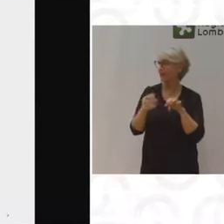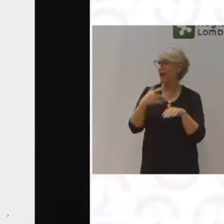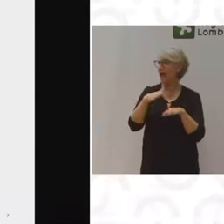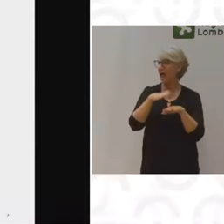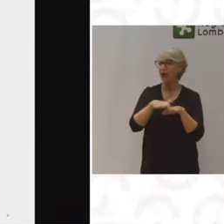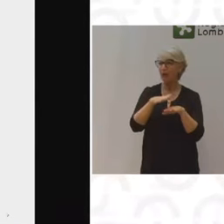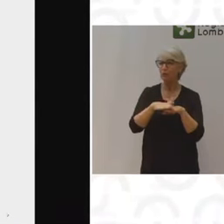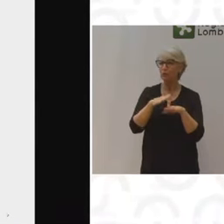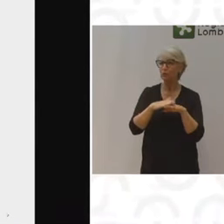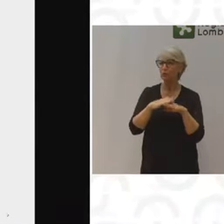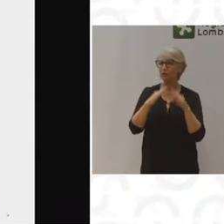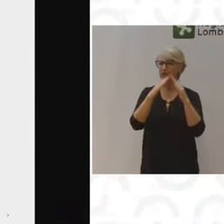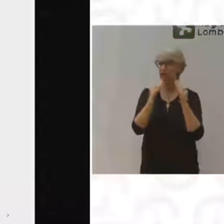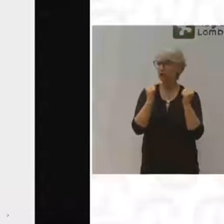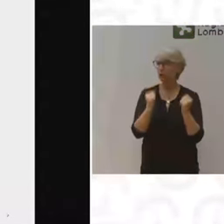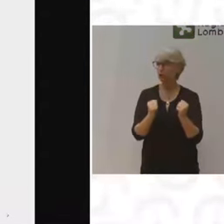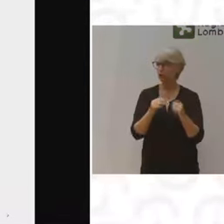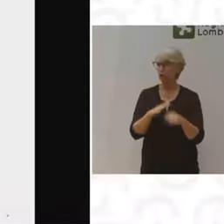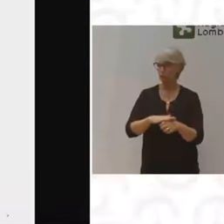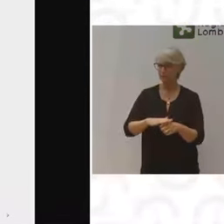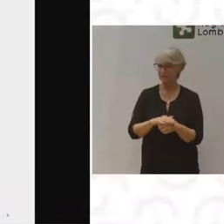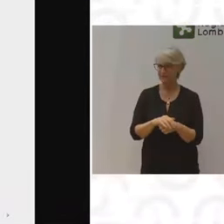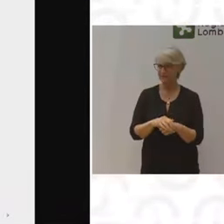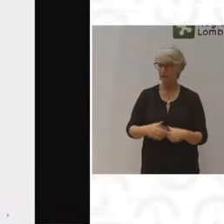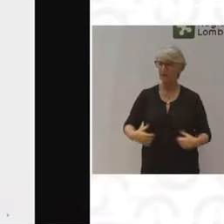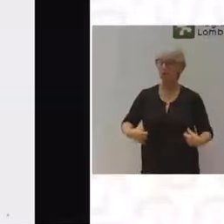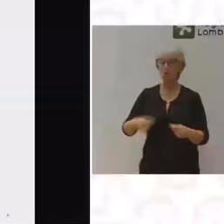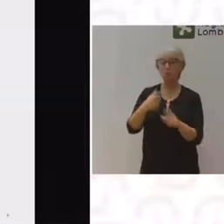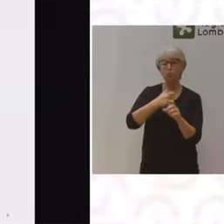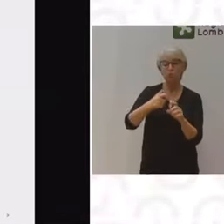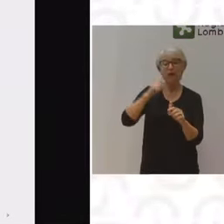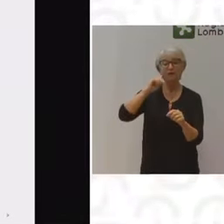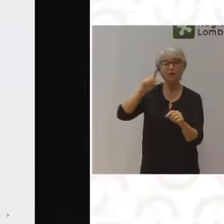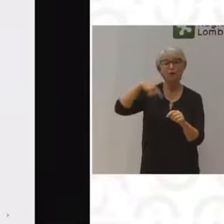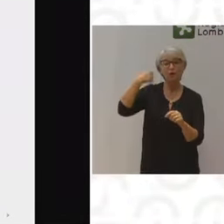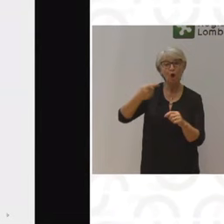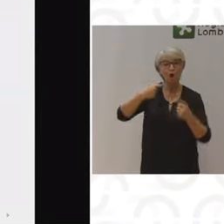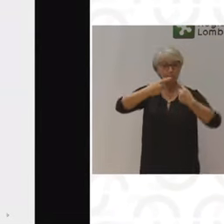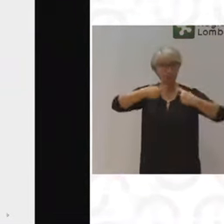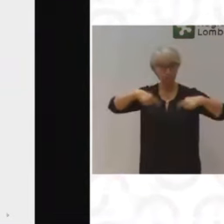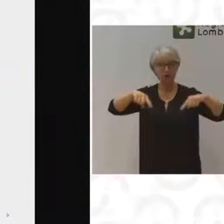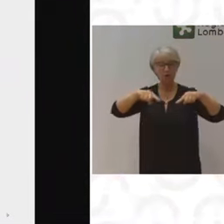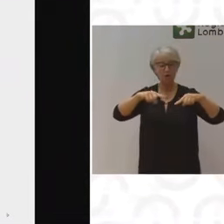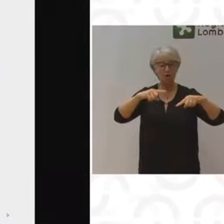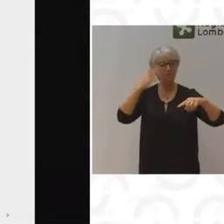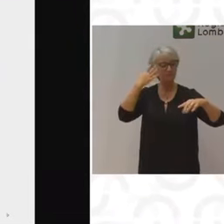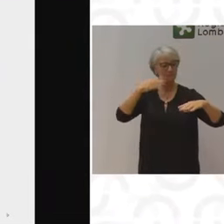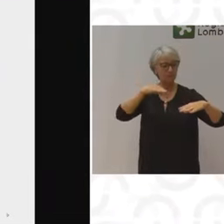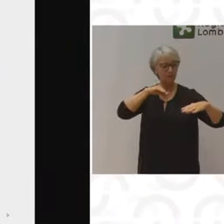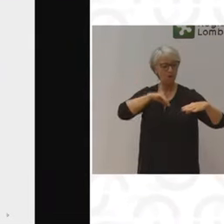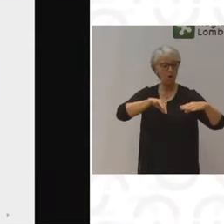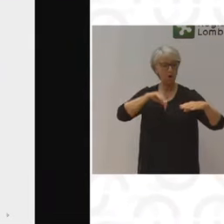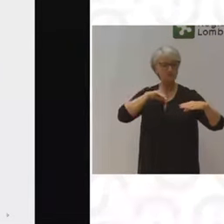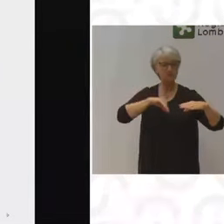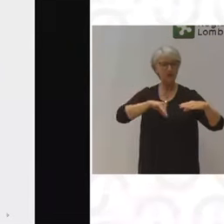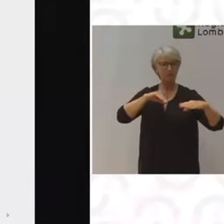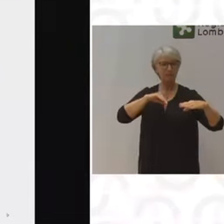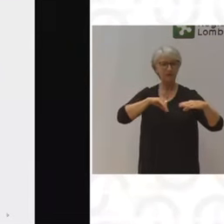abitudini domestiche. Nel durante e dopo di noi, a crescere consapevolezza e capacità finché il dopo